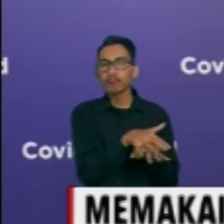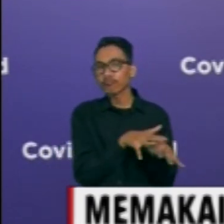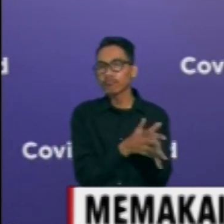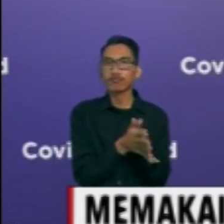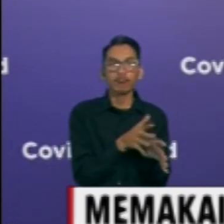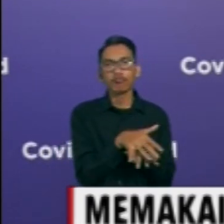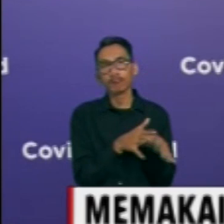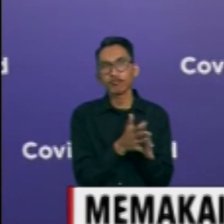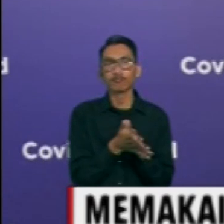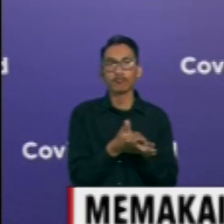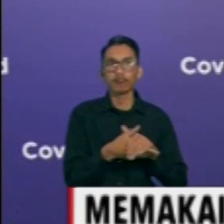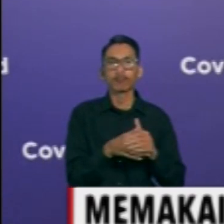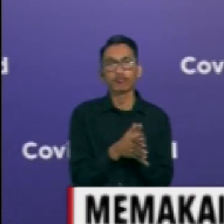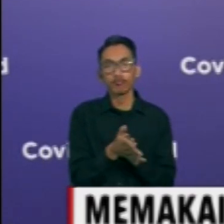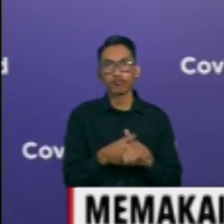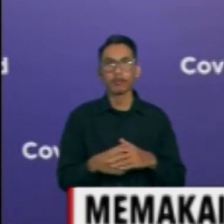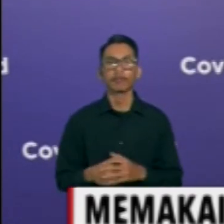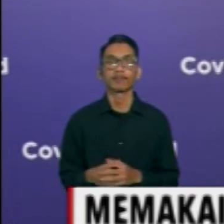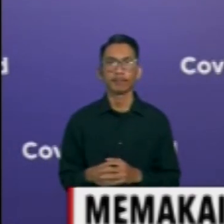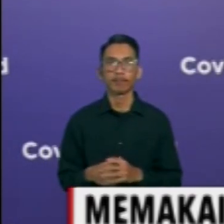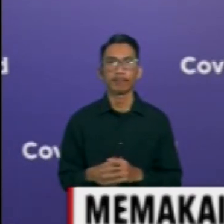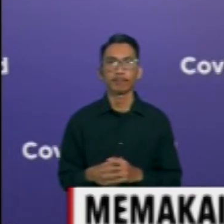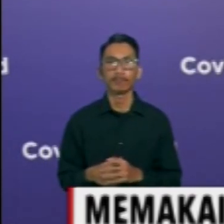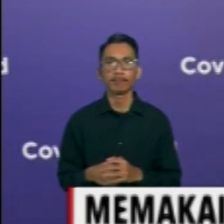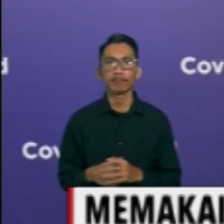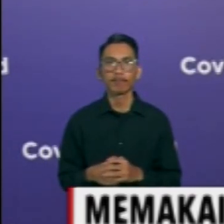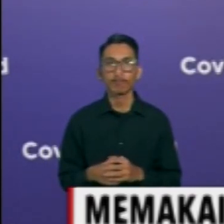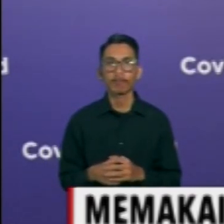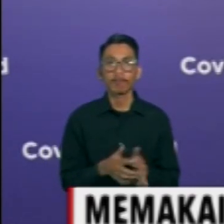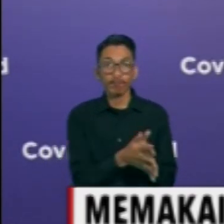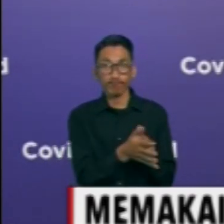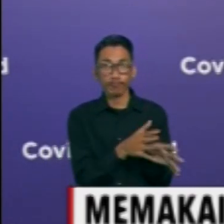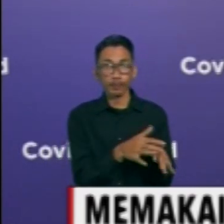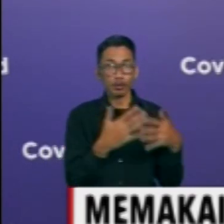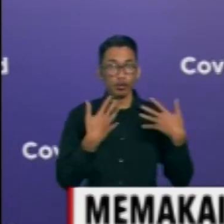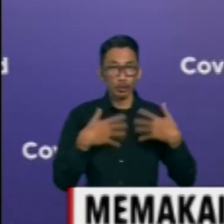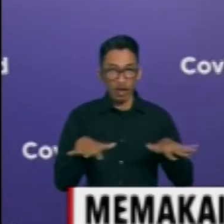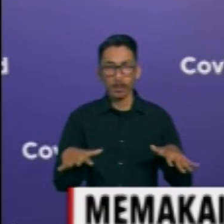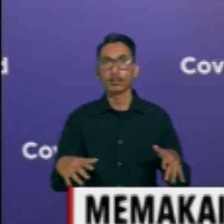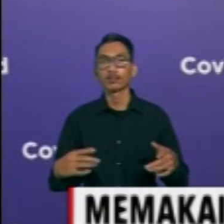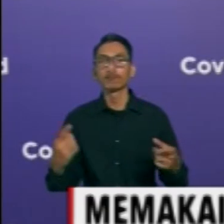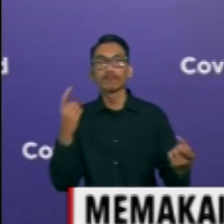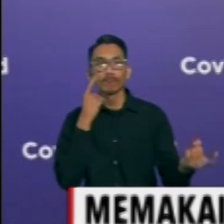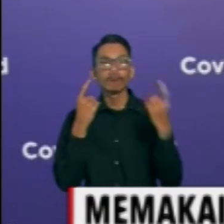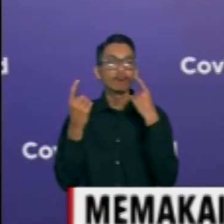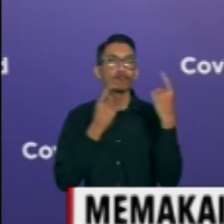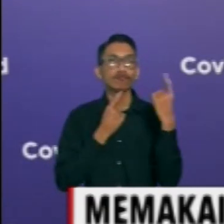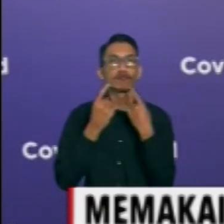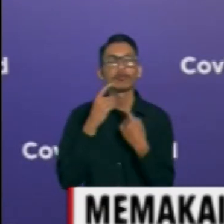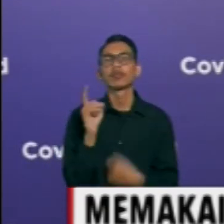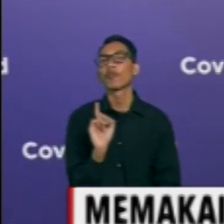kemudian biasakan untuk tidak mudah menyentuh wajah baik mulut